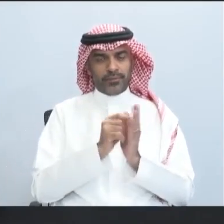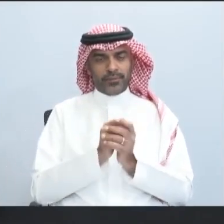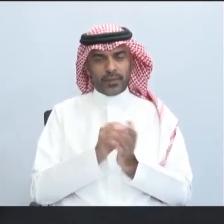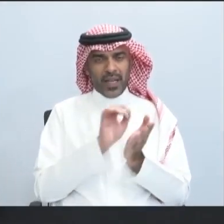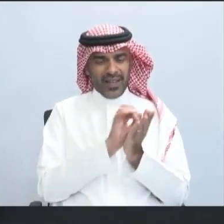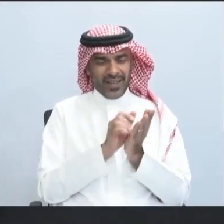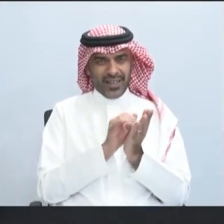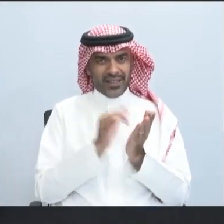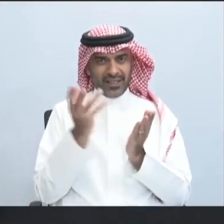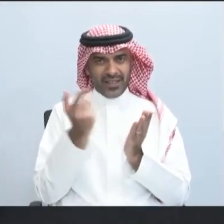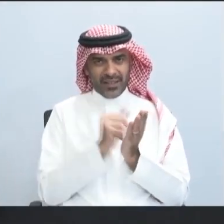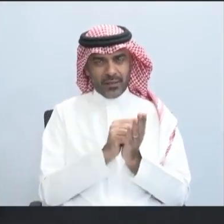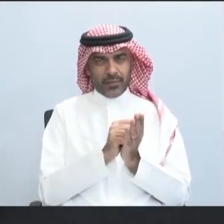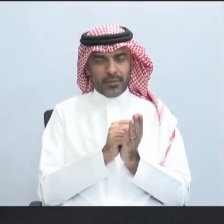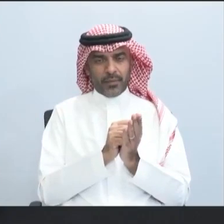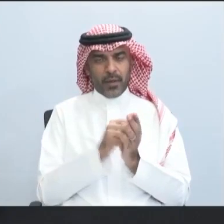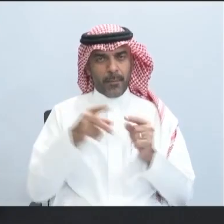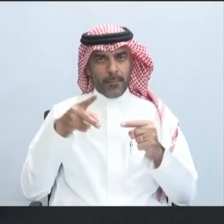الحاسبه المقص